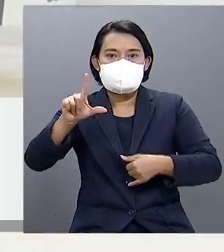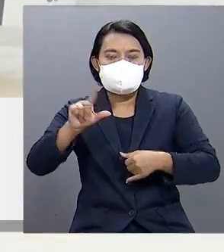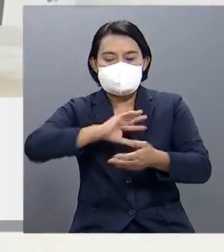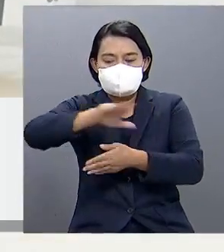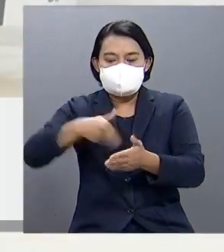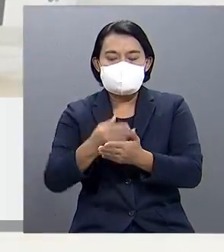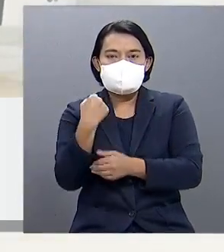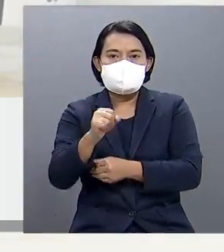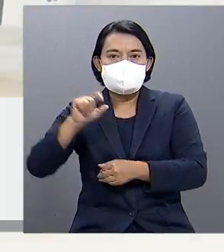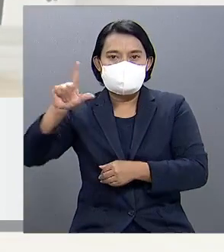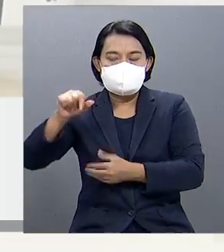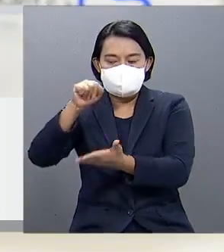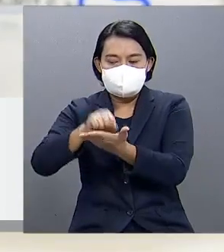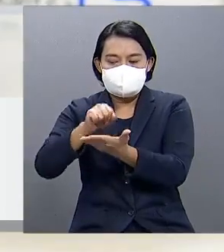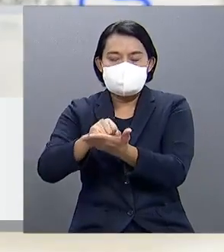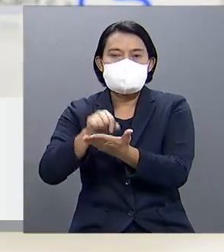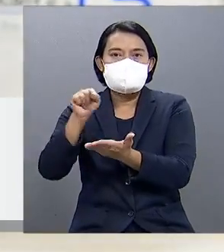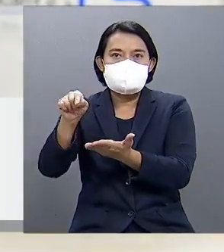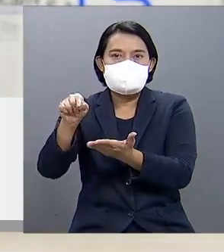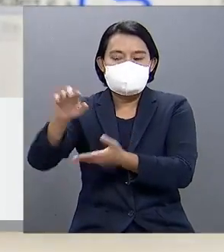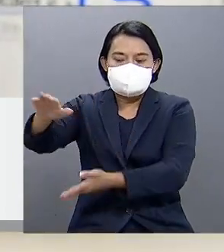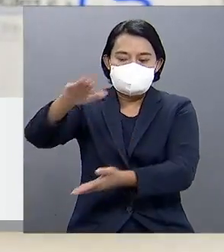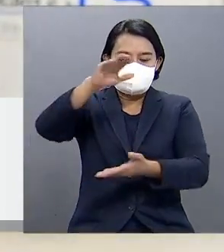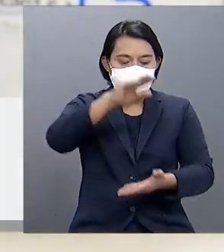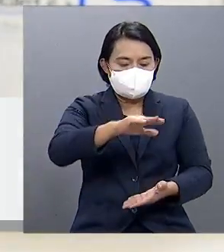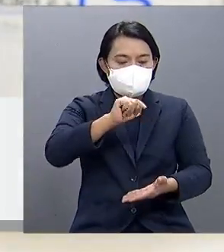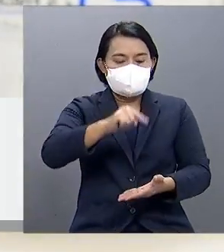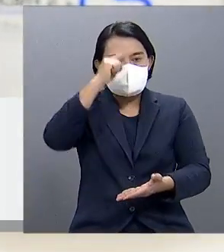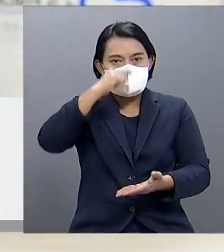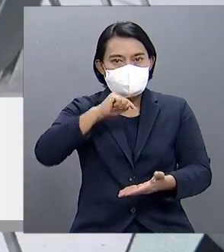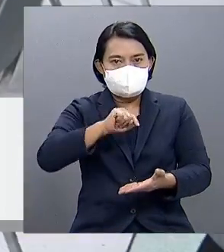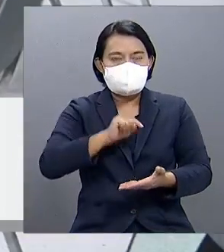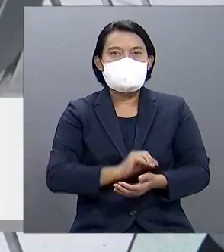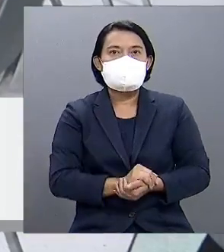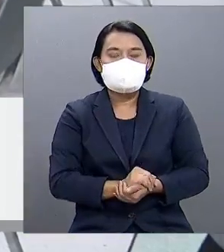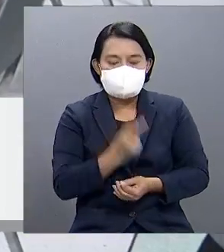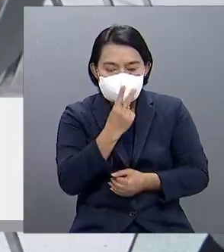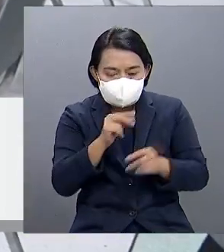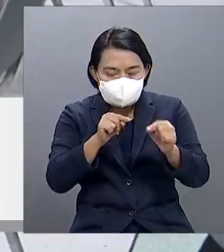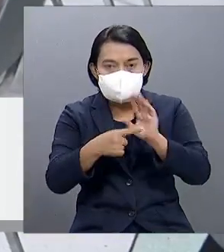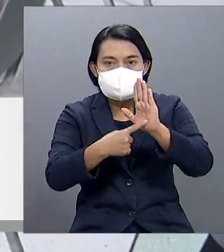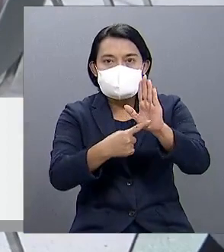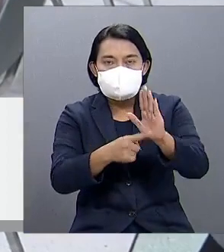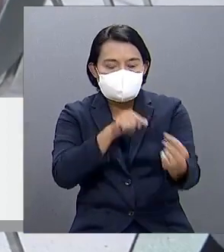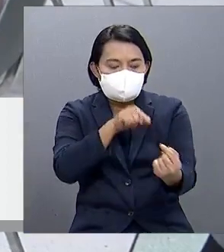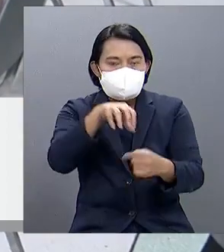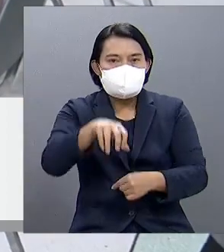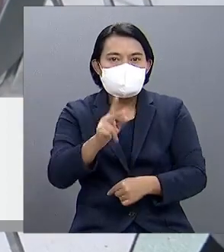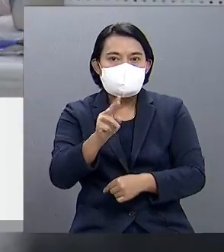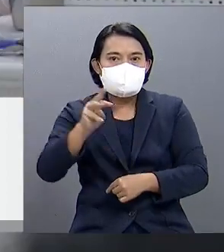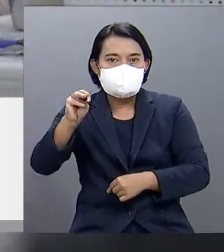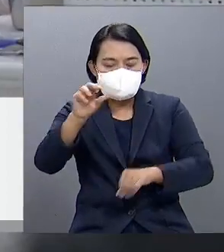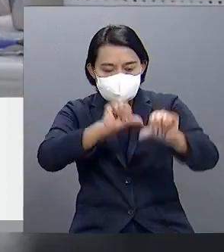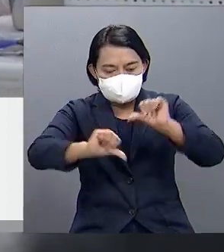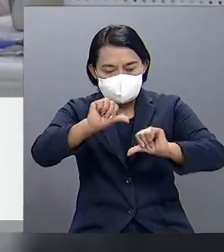จองไว้เบื้องต้นจะส่งมาถึงไทยค่ะซึ่งหลังจากที่สุ่มตรวจตัวอย่างให้กรมวิทยาศาสตร์การแพทย์นำไปตรวจแล้วก็จะกระจ